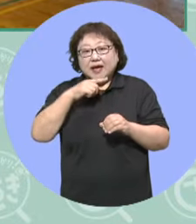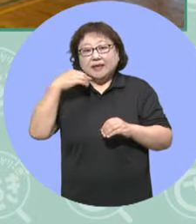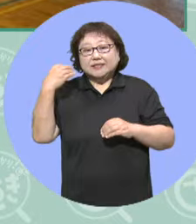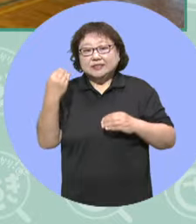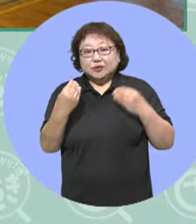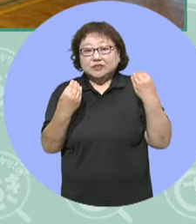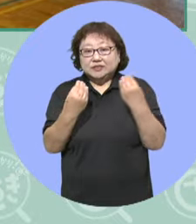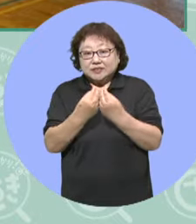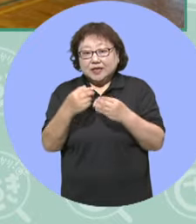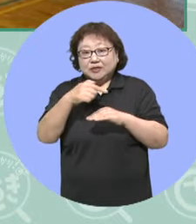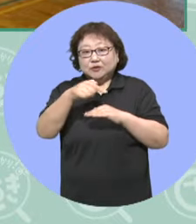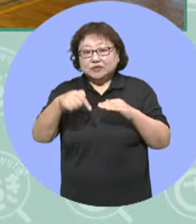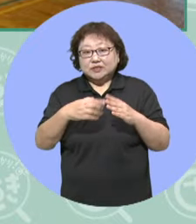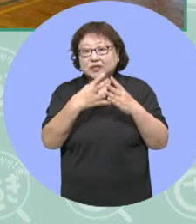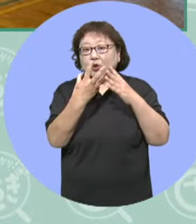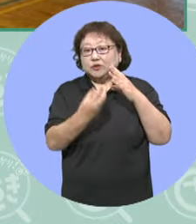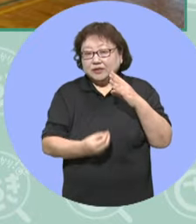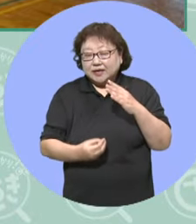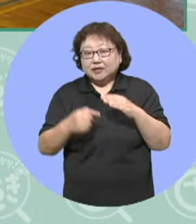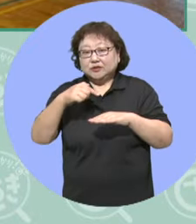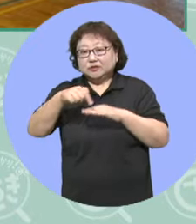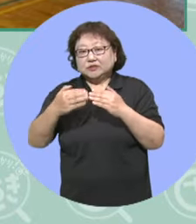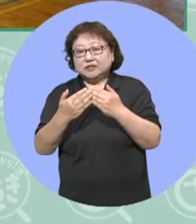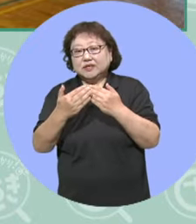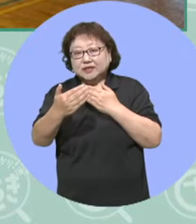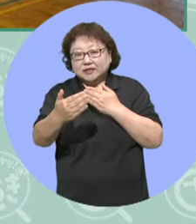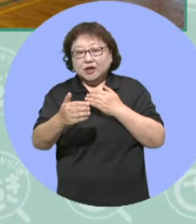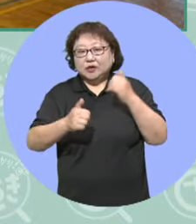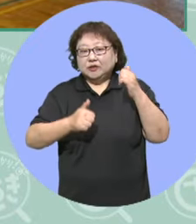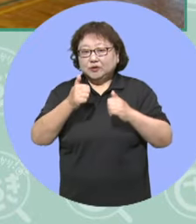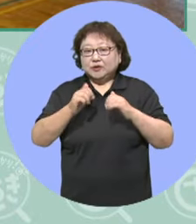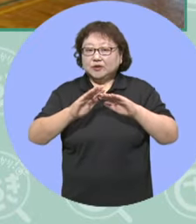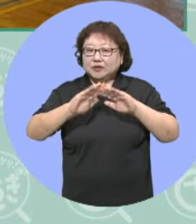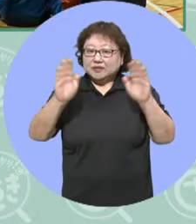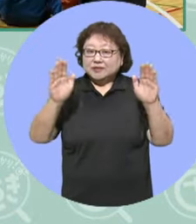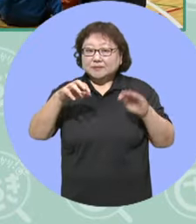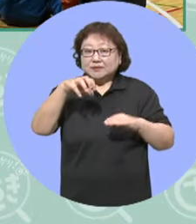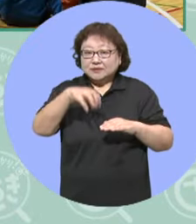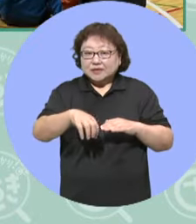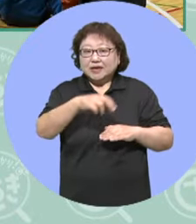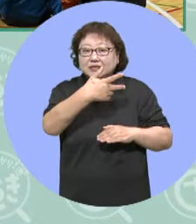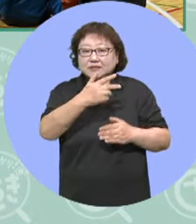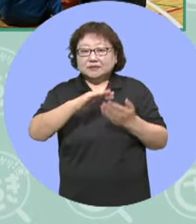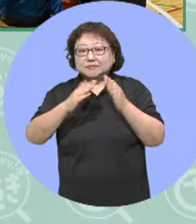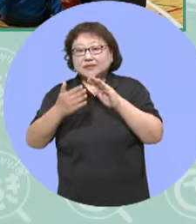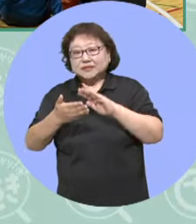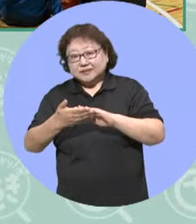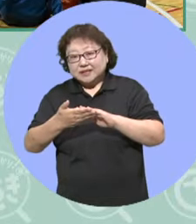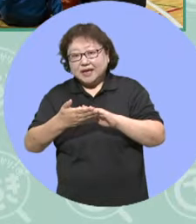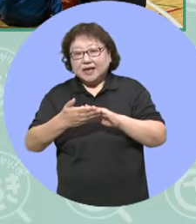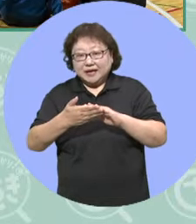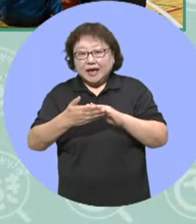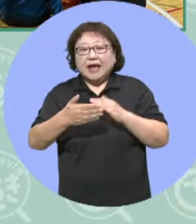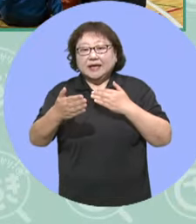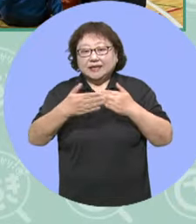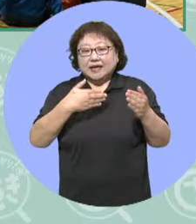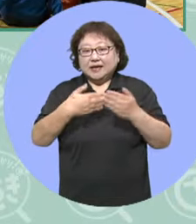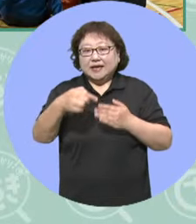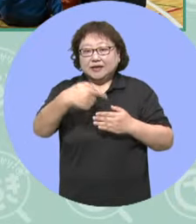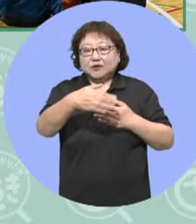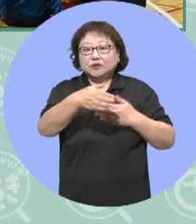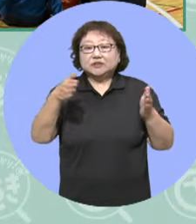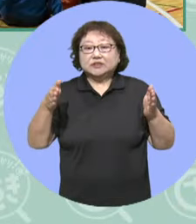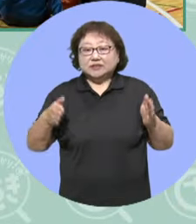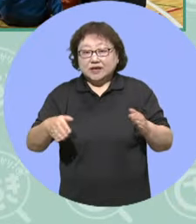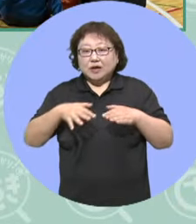木国体栃木大会の競技の開催場所となった市や町で、その競技の体験教室や普及イベントを実施し、マ